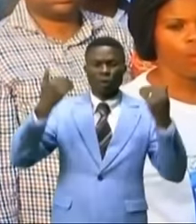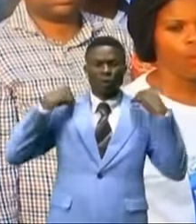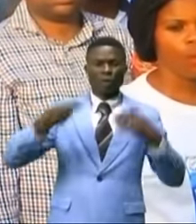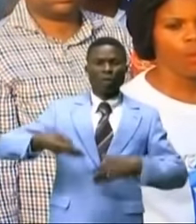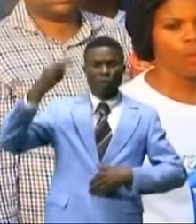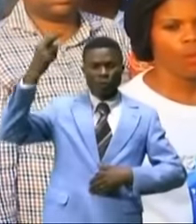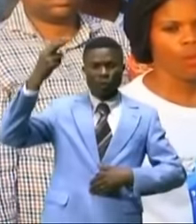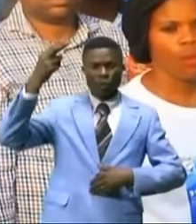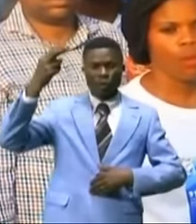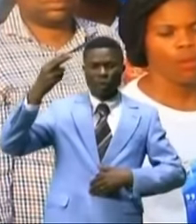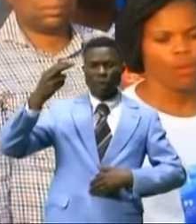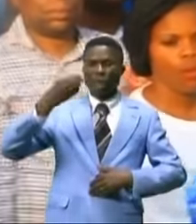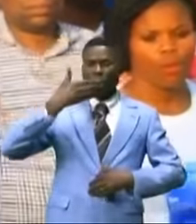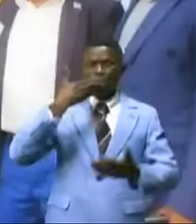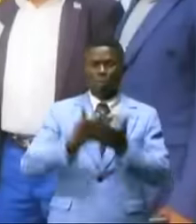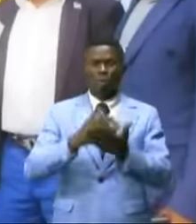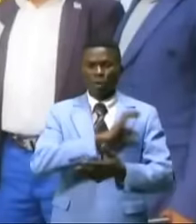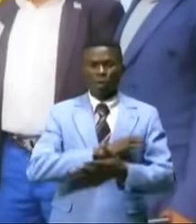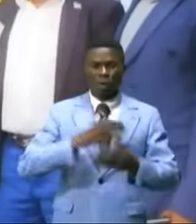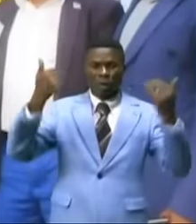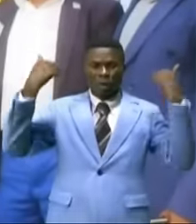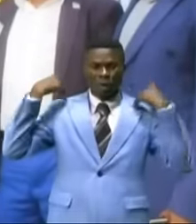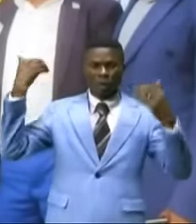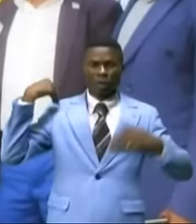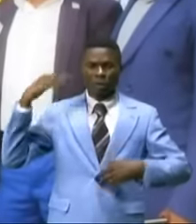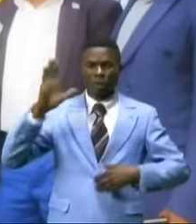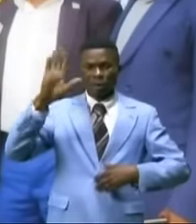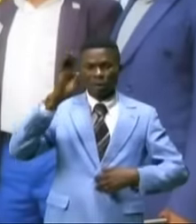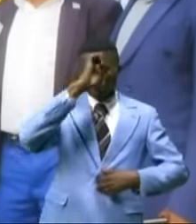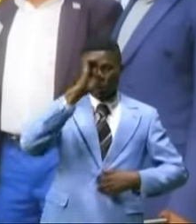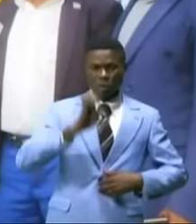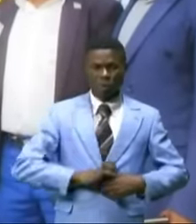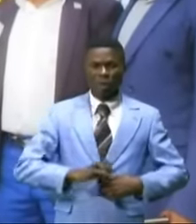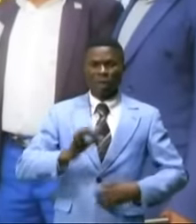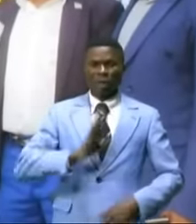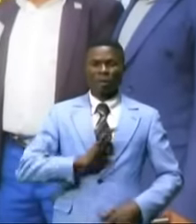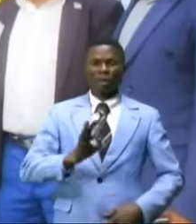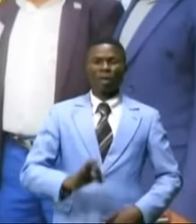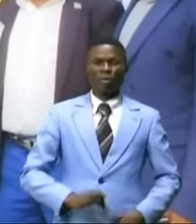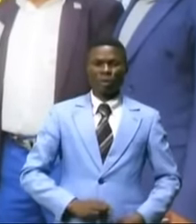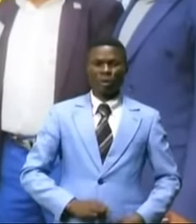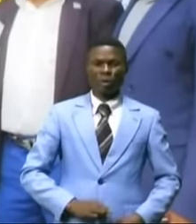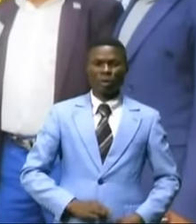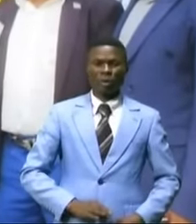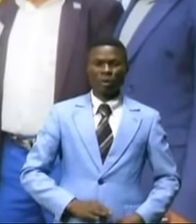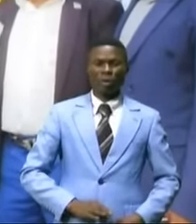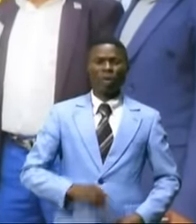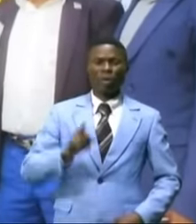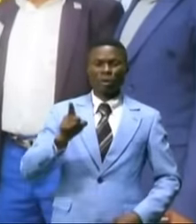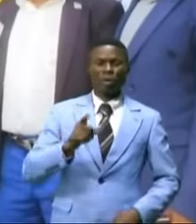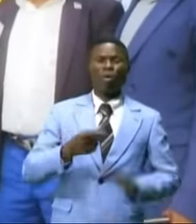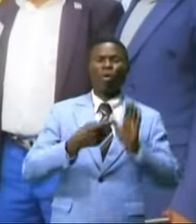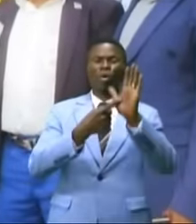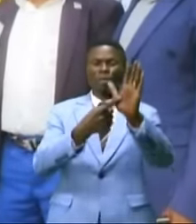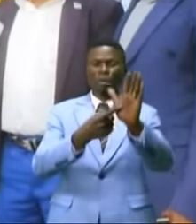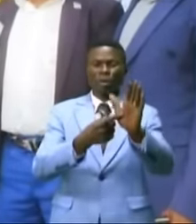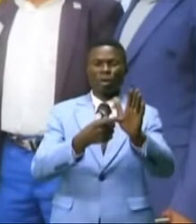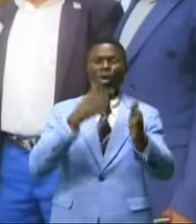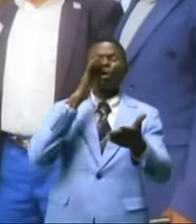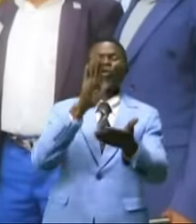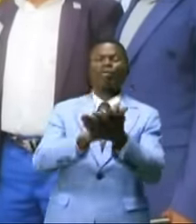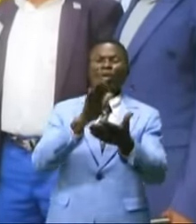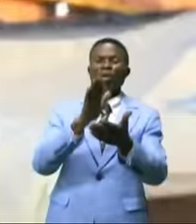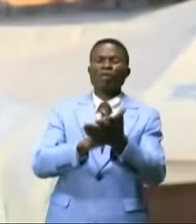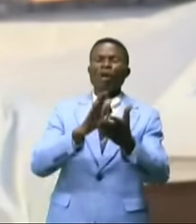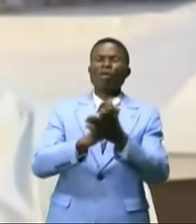de référence, le chef de l'État, son Excellence Félix-Antoine Tshisekedi Tshilombo, à qui nous présentons nos hommages les